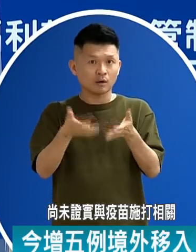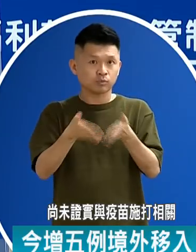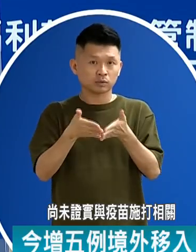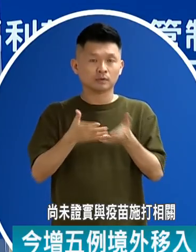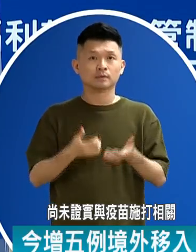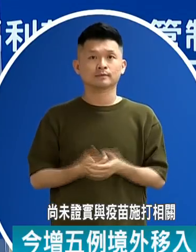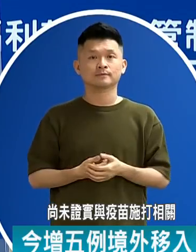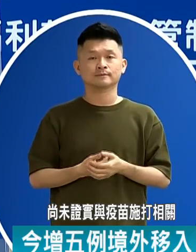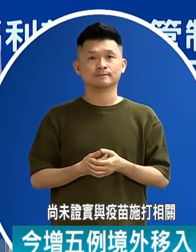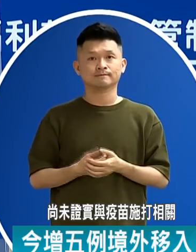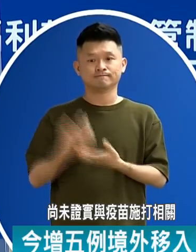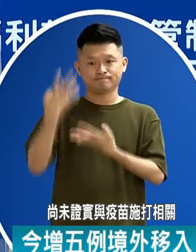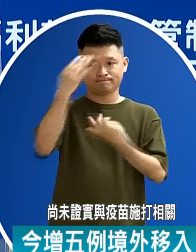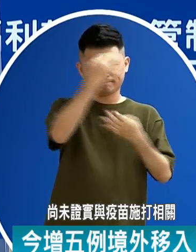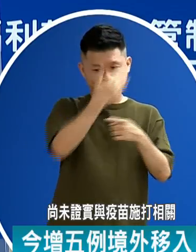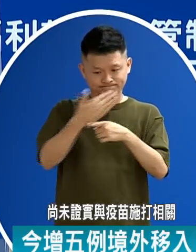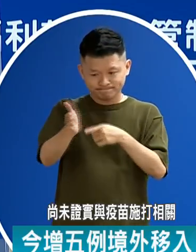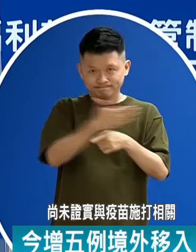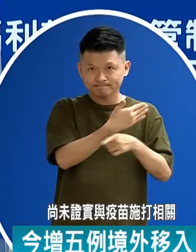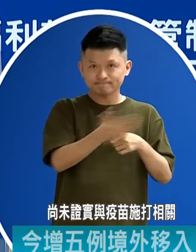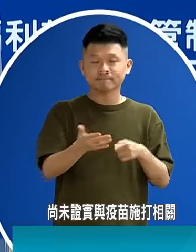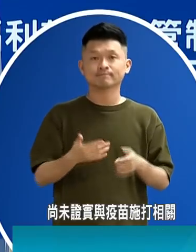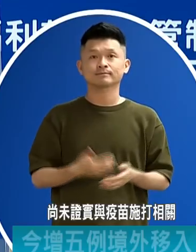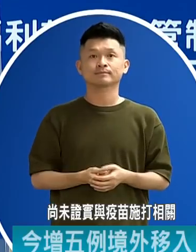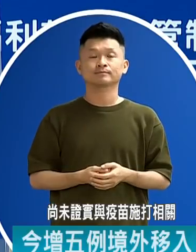好。那第一个问题是